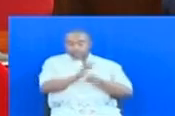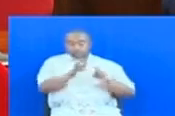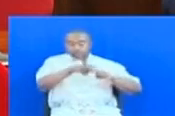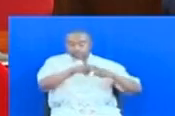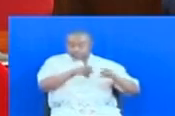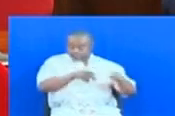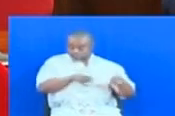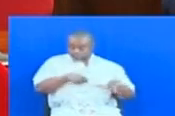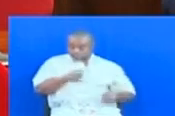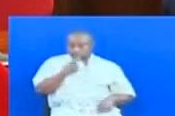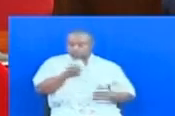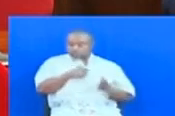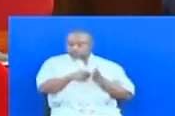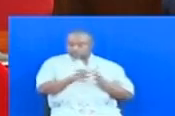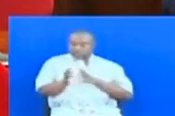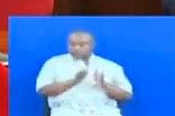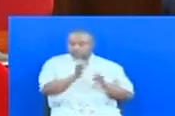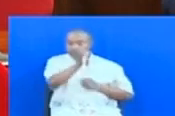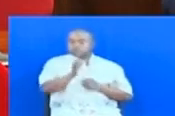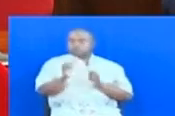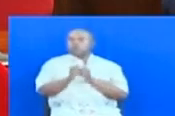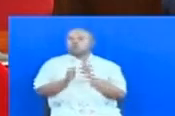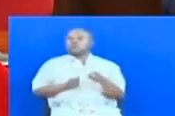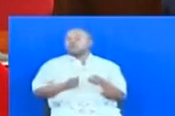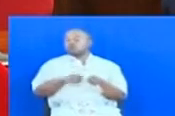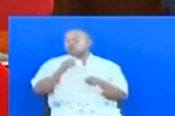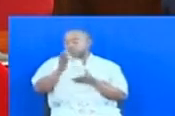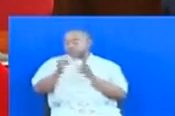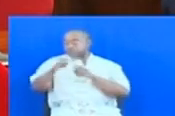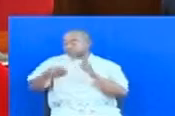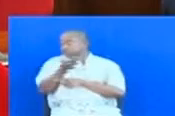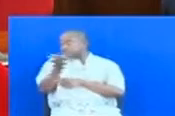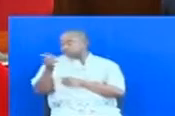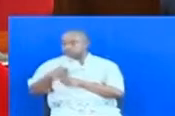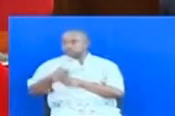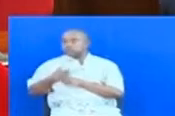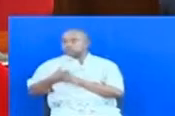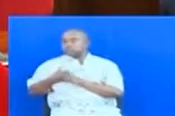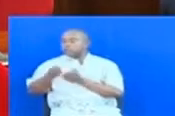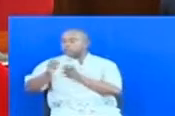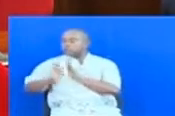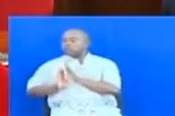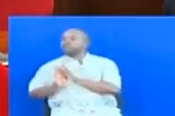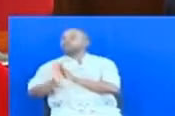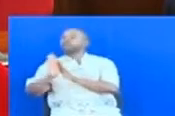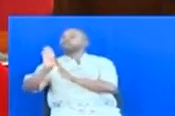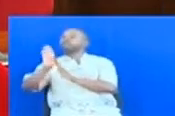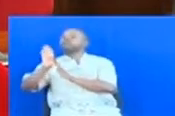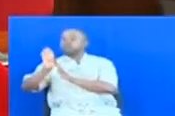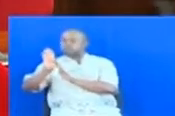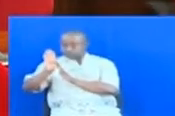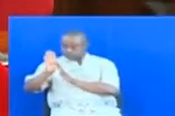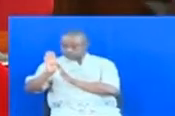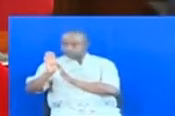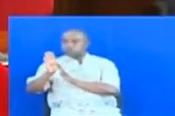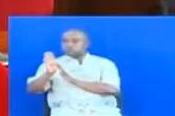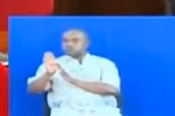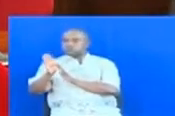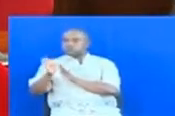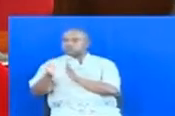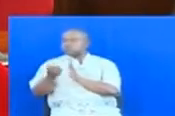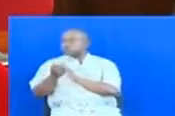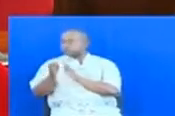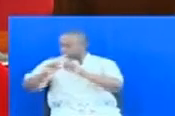unamwambia kwamba utamlipa kwa 10%. Sasa kuna miradi mingine kwamba inapandishwa gharama kwa ajili ya kinyume